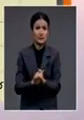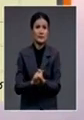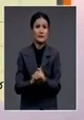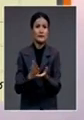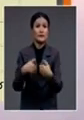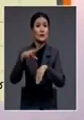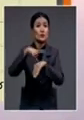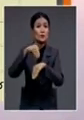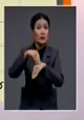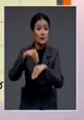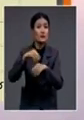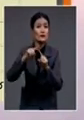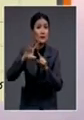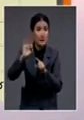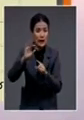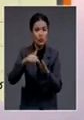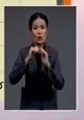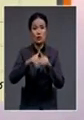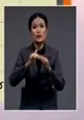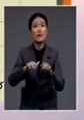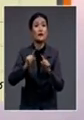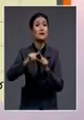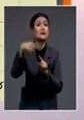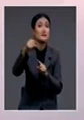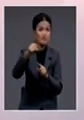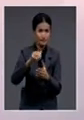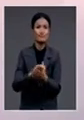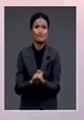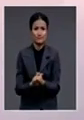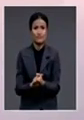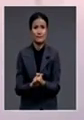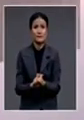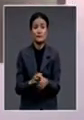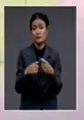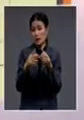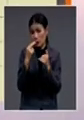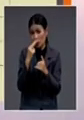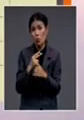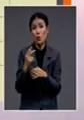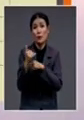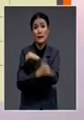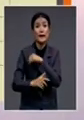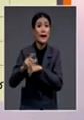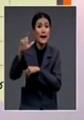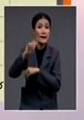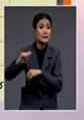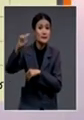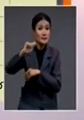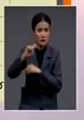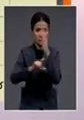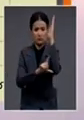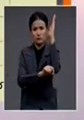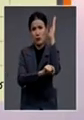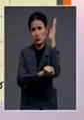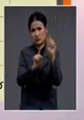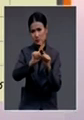สวีเดนอันดับที่9แล้วก็ออสเตรเลียอันดับที่10อันนี้คือท็อป10แต่เมื่อมาแยกประเทศในอาเซียนเนี่ยปรากฏว่าสิงคโปร์ทำคะแนนดี